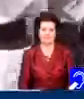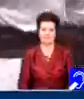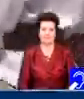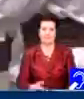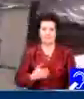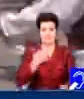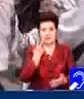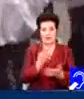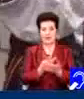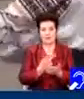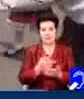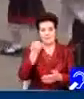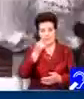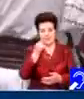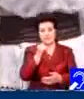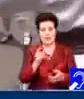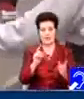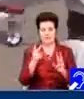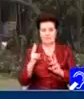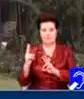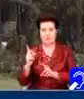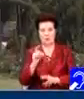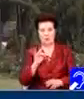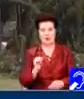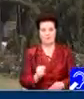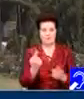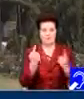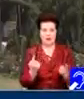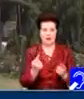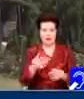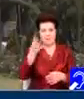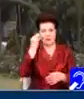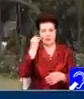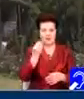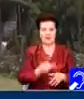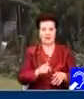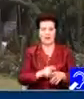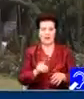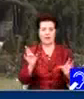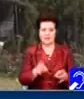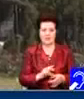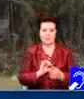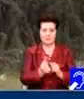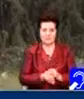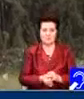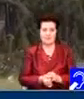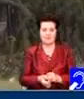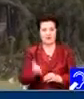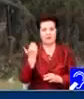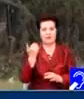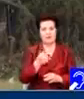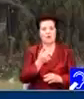Noi am vrut să le arătăm bălțenilor o horă mare a moldovenilor care trebuie și în Bălți odată și odată